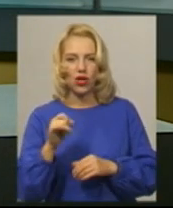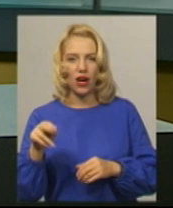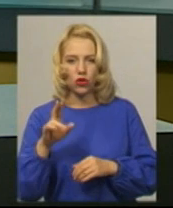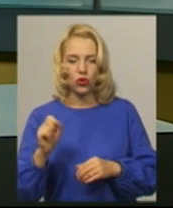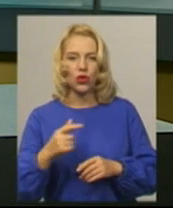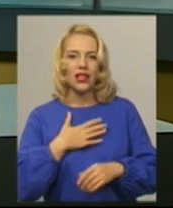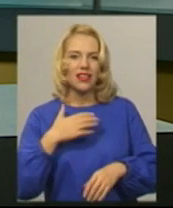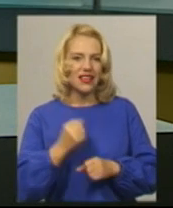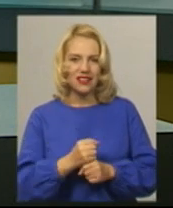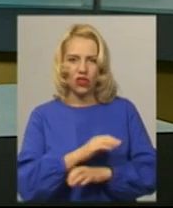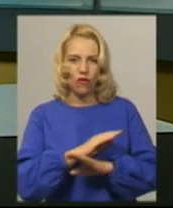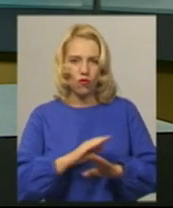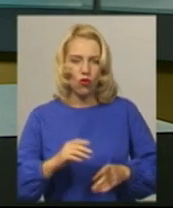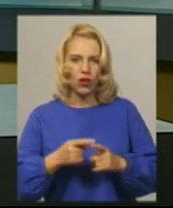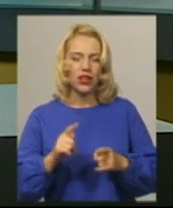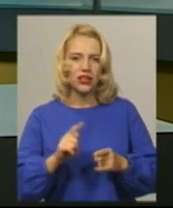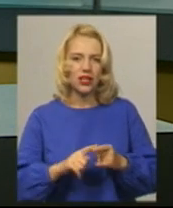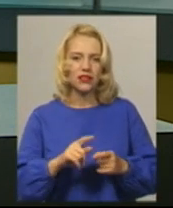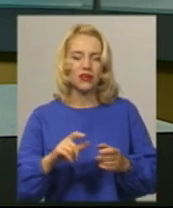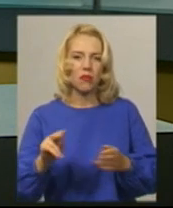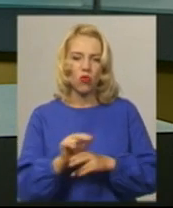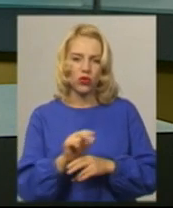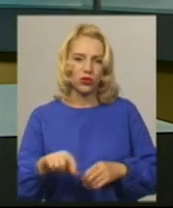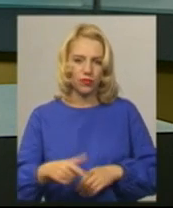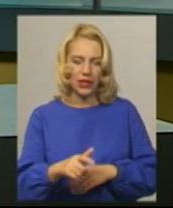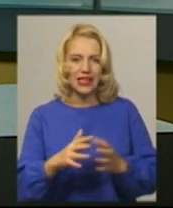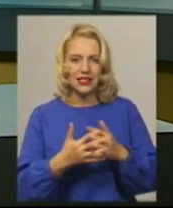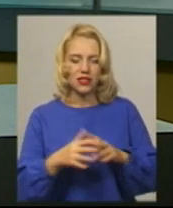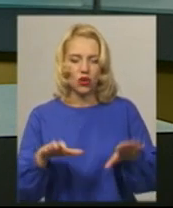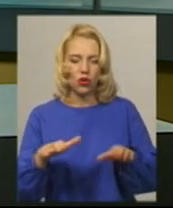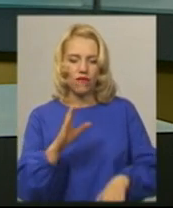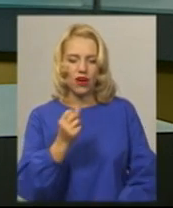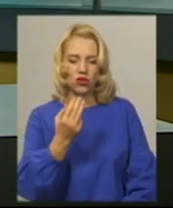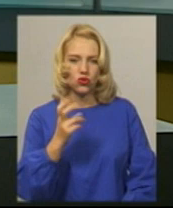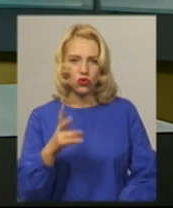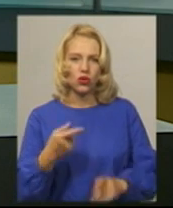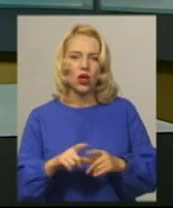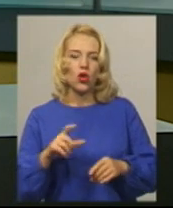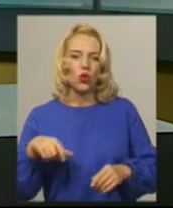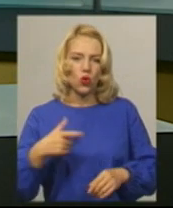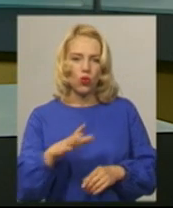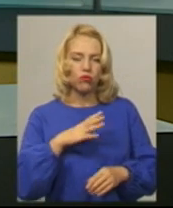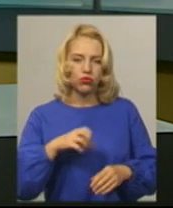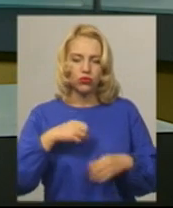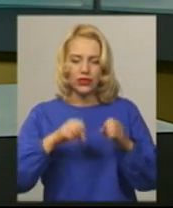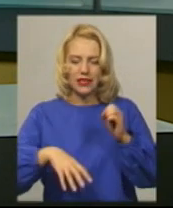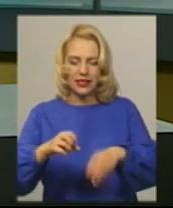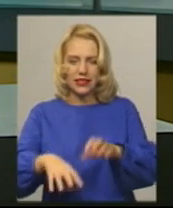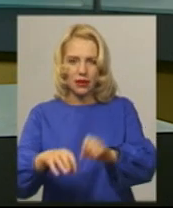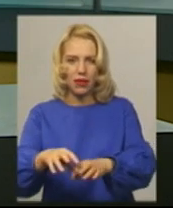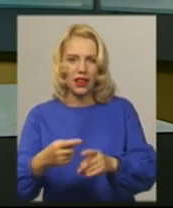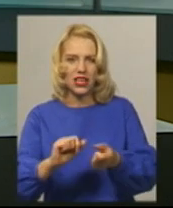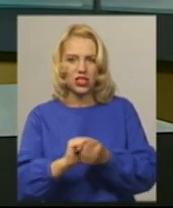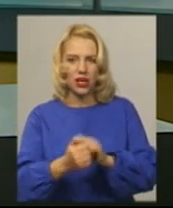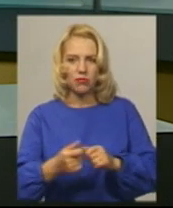значення. За словами Кутковецького сільського голови Віталія Ващука, 2 тижні тому дорогу засипали щебнем. Чоловік каже, люди скаржаться